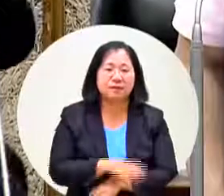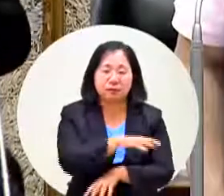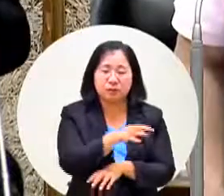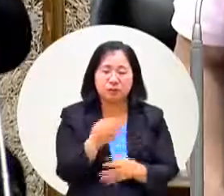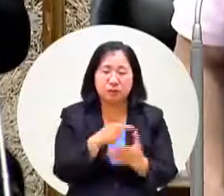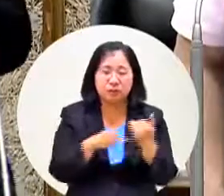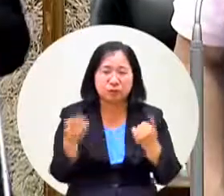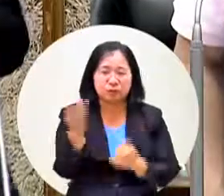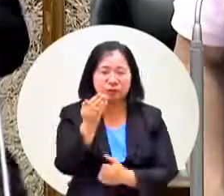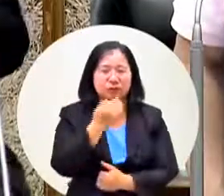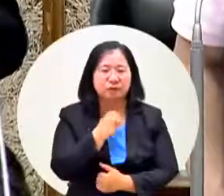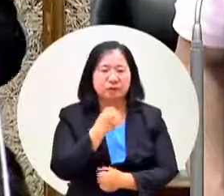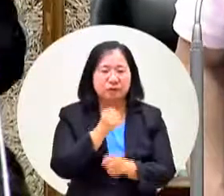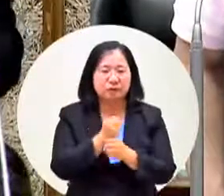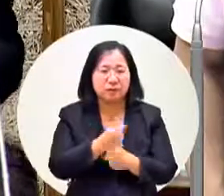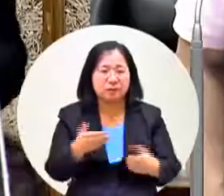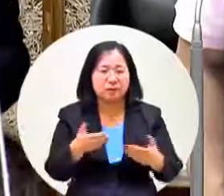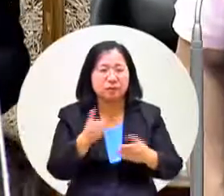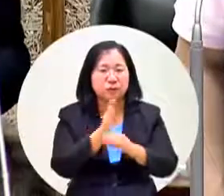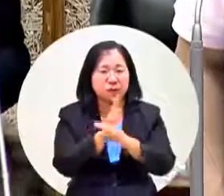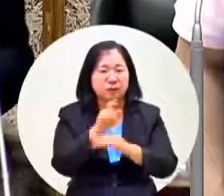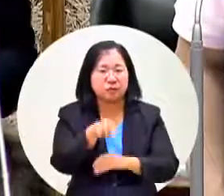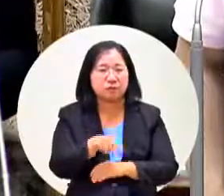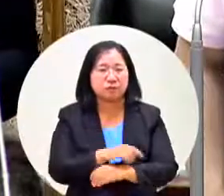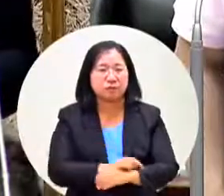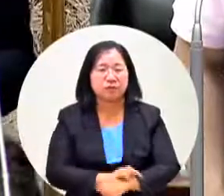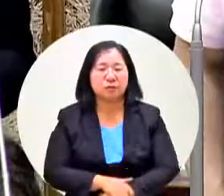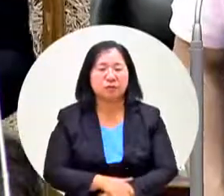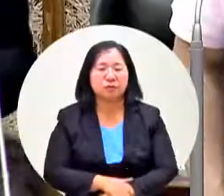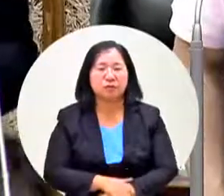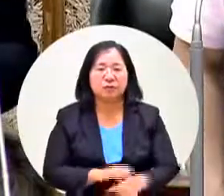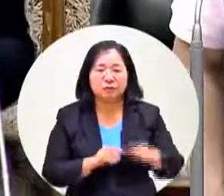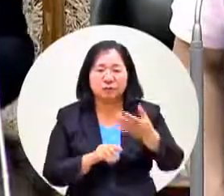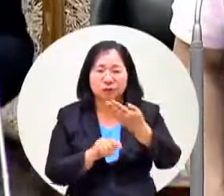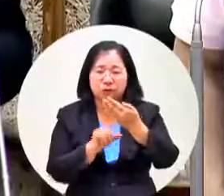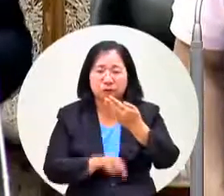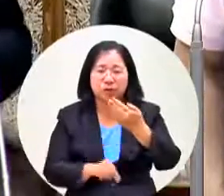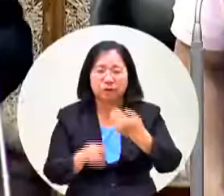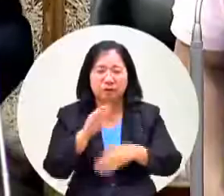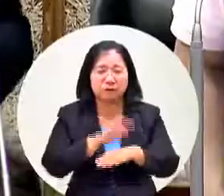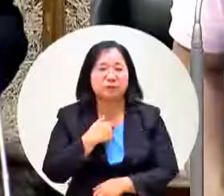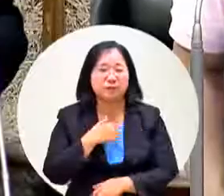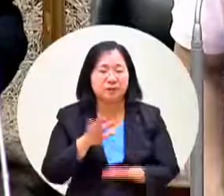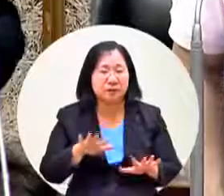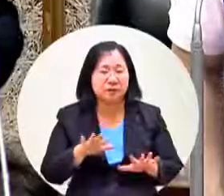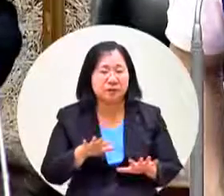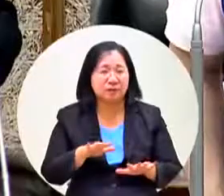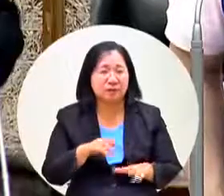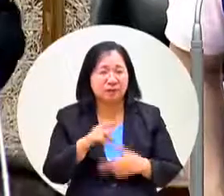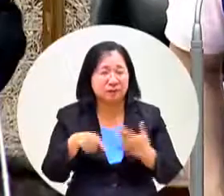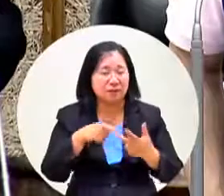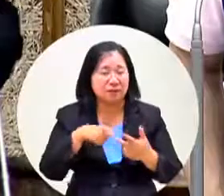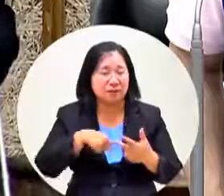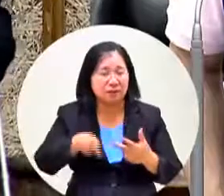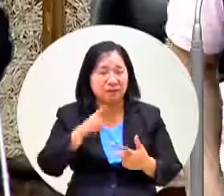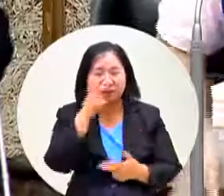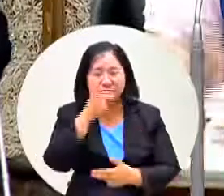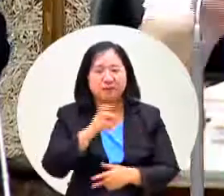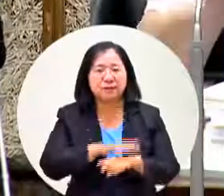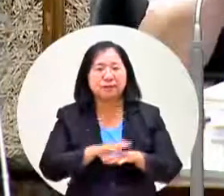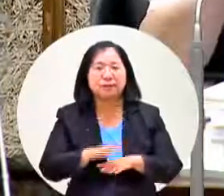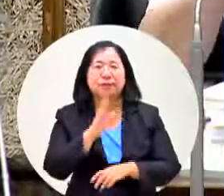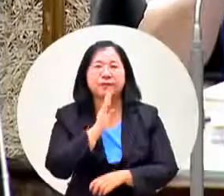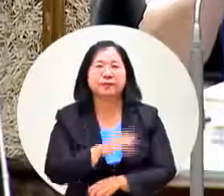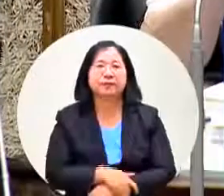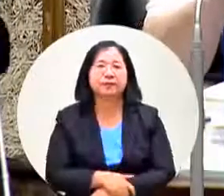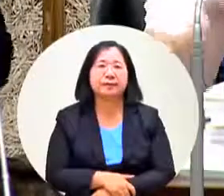大概提了三件事情，第一件事是北善路的，这个我们会遵照议员的指示，我们会打开来看看。好，那顶板不好的部分，我们来